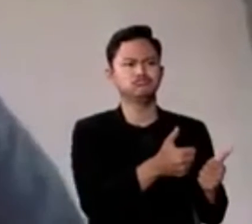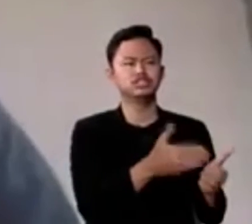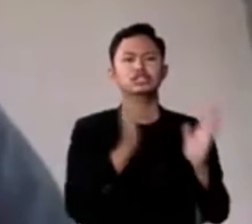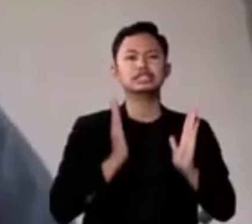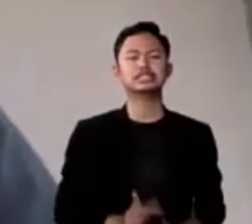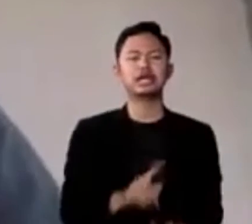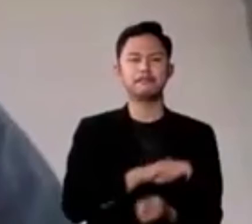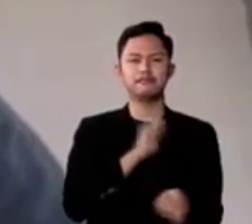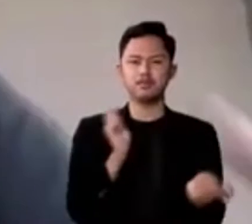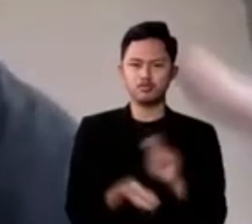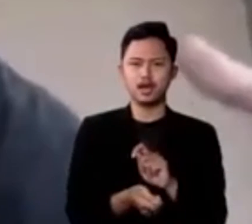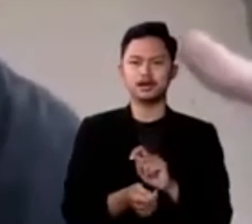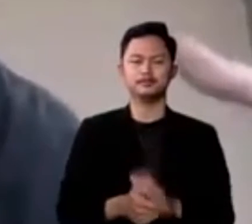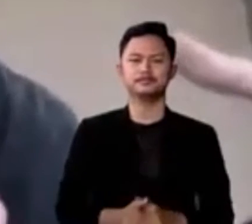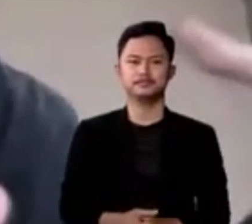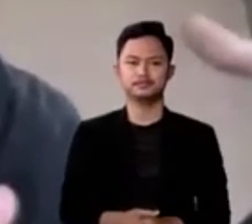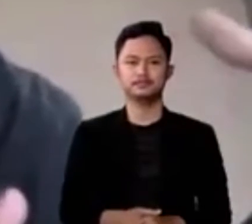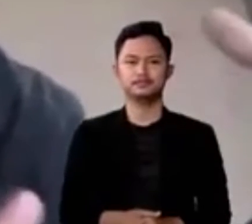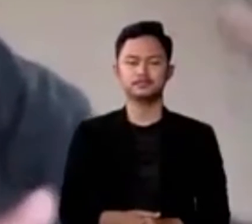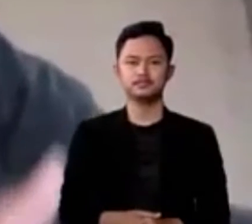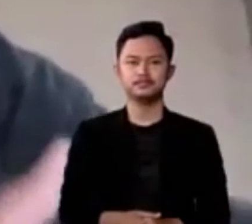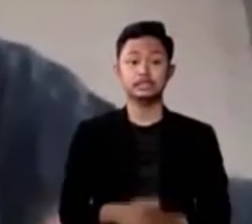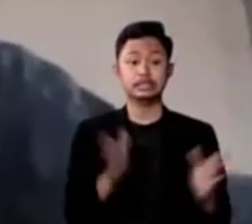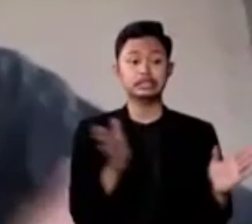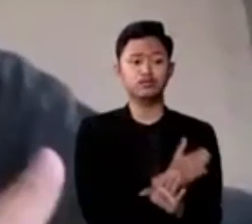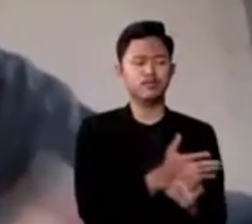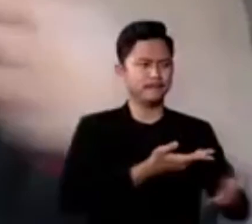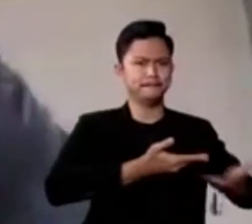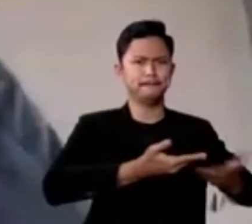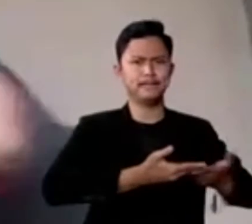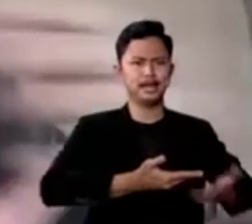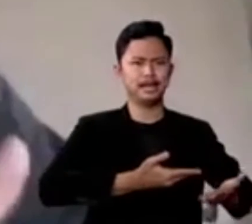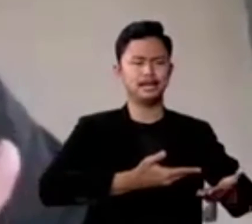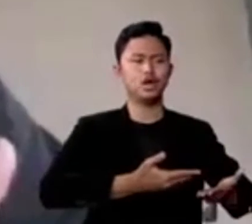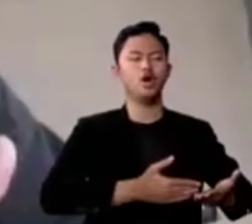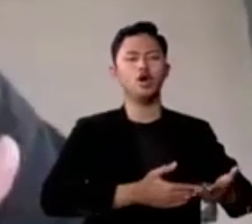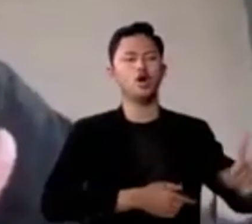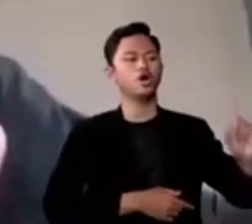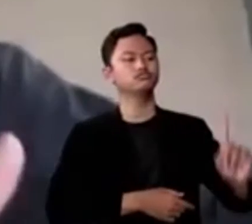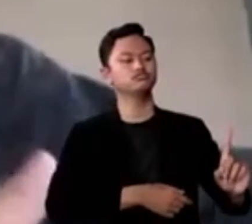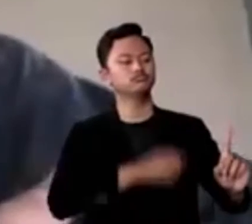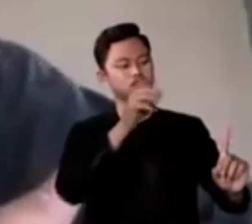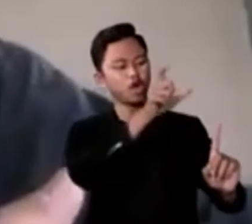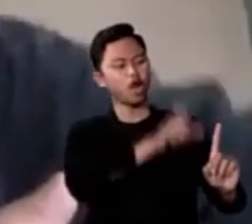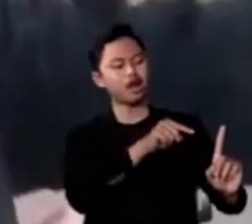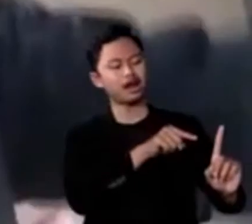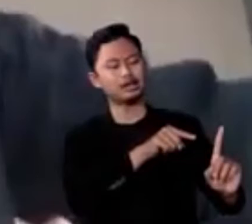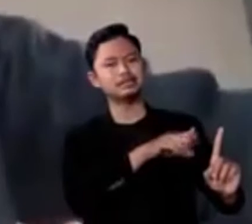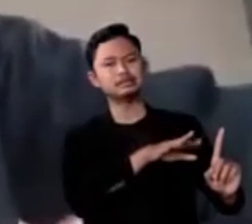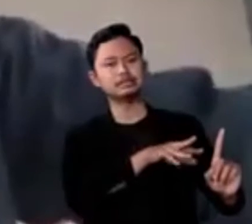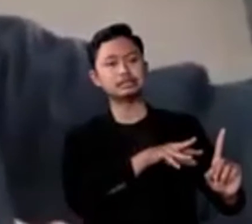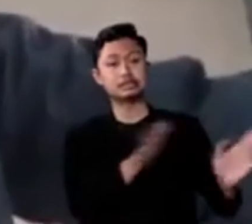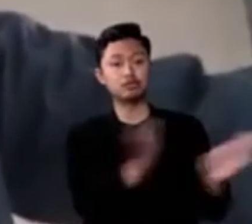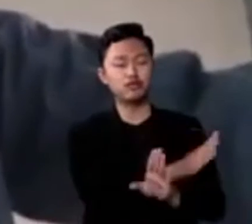perilaku yang berubah sebesar lebih dari itu planet memang banyak yang mulai melakukan besok malam bergerak ke arah kalau